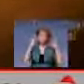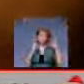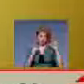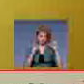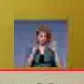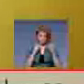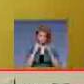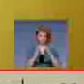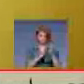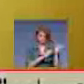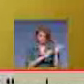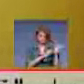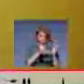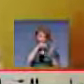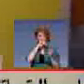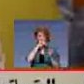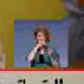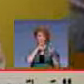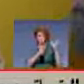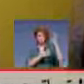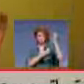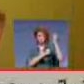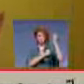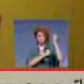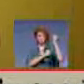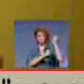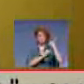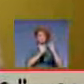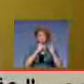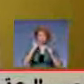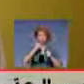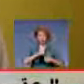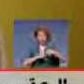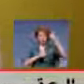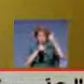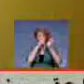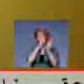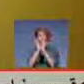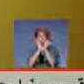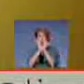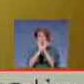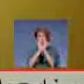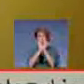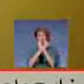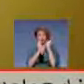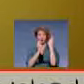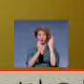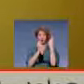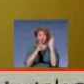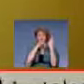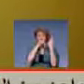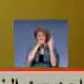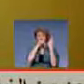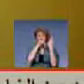الرسول لا احد يتقدم على قول الله وقول الرسول طبعا معه غلط طبعا. وانا ما صدقش في الدنيا الا كتاب